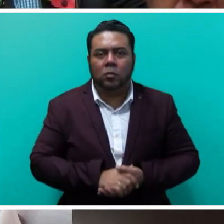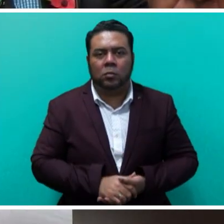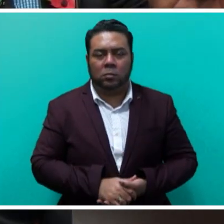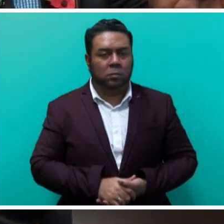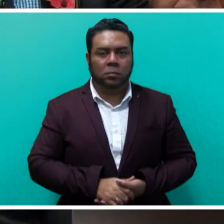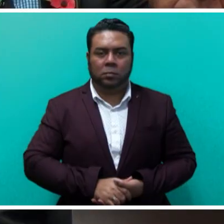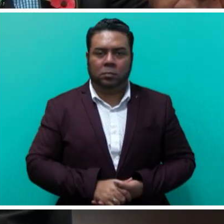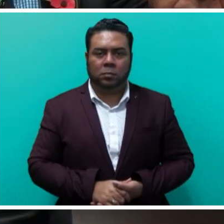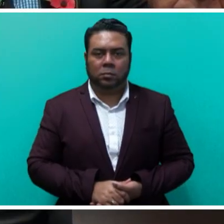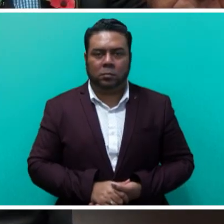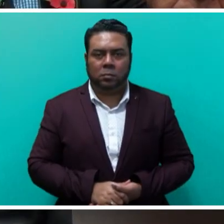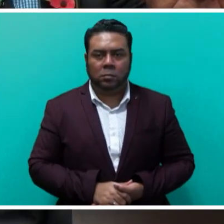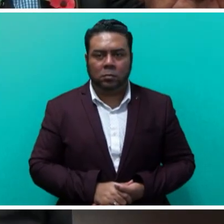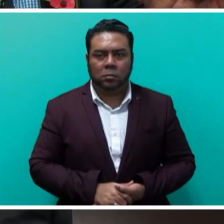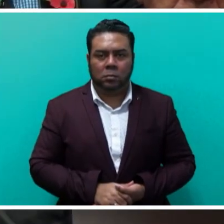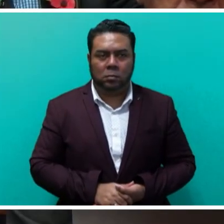No.